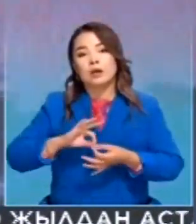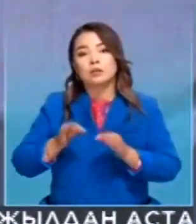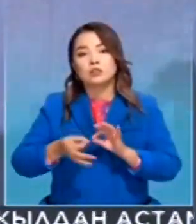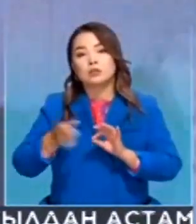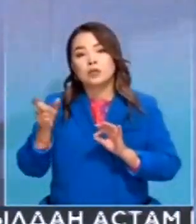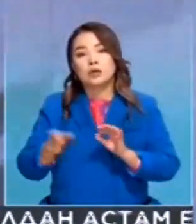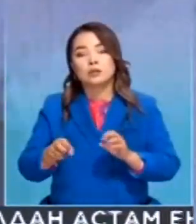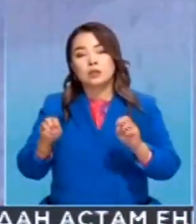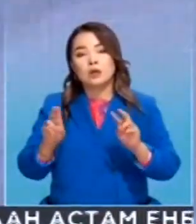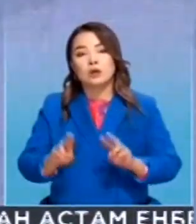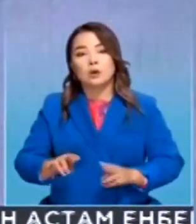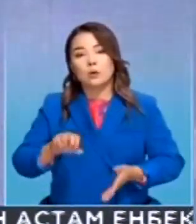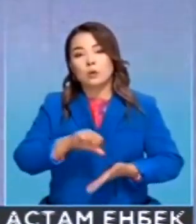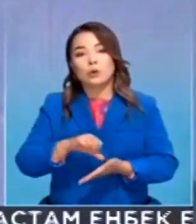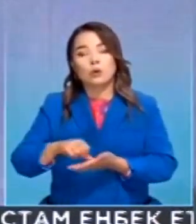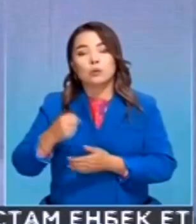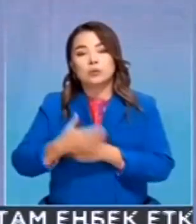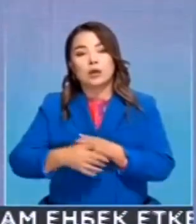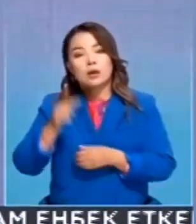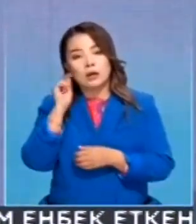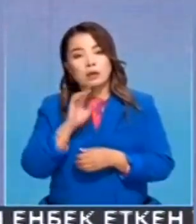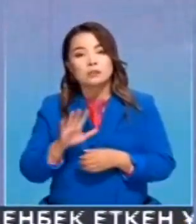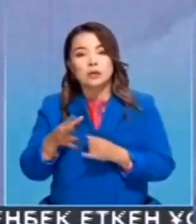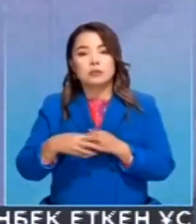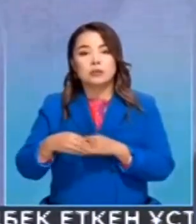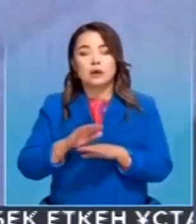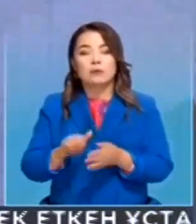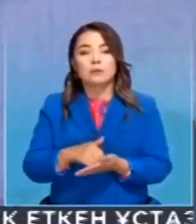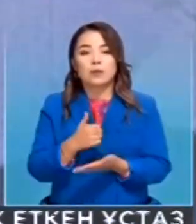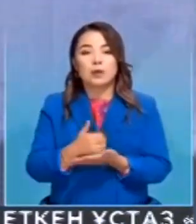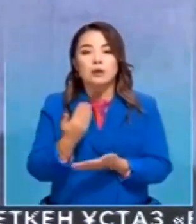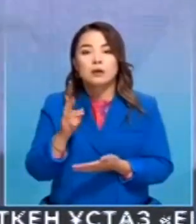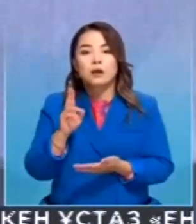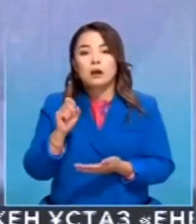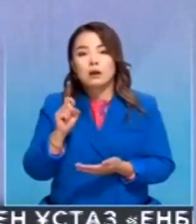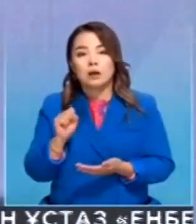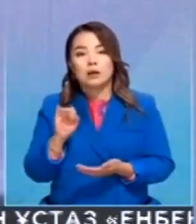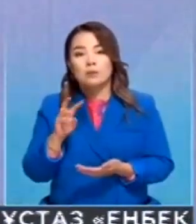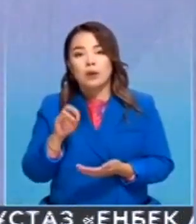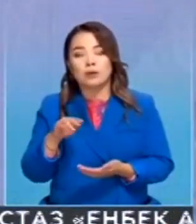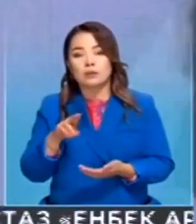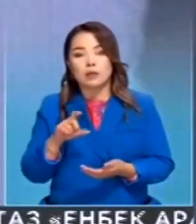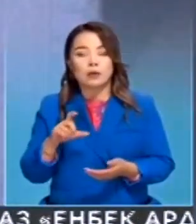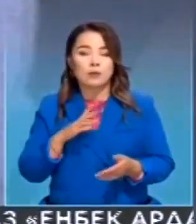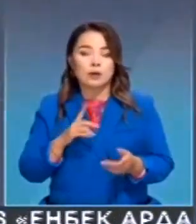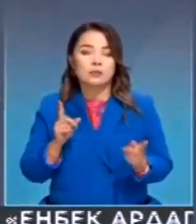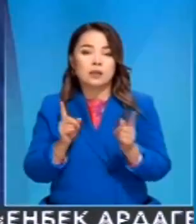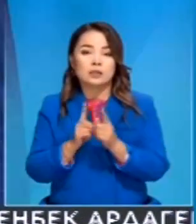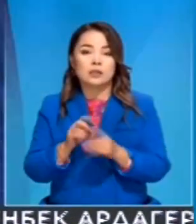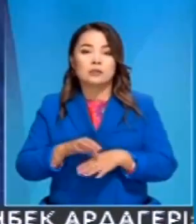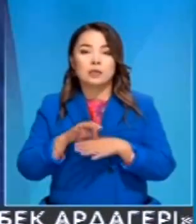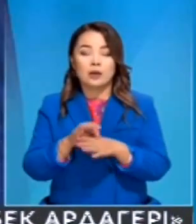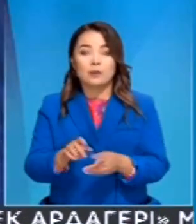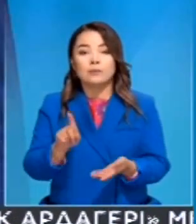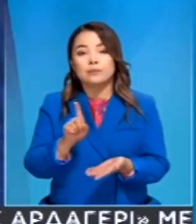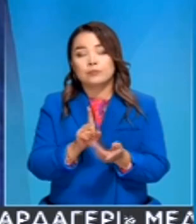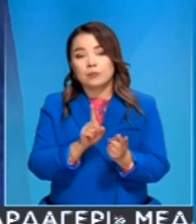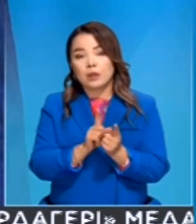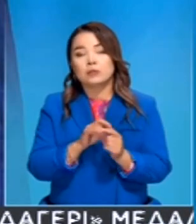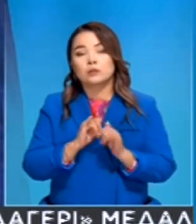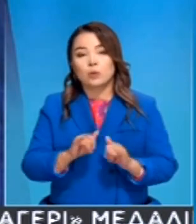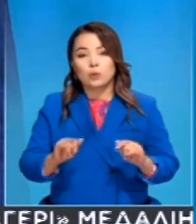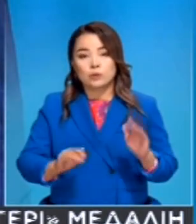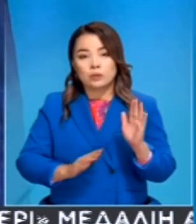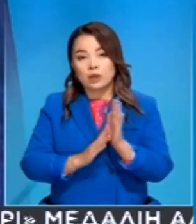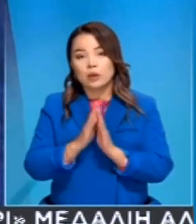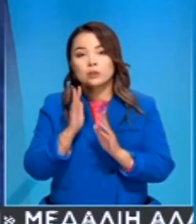арнайы өкілі Орталық Азия бойынша өңірлік орталықтың басшысы Каха Иманзені қабылдады. Аймақтағы орнықты өсімді қамтамасыз